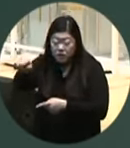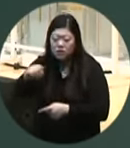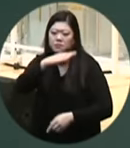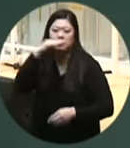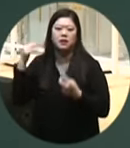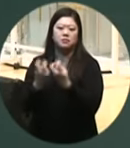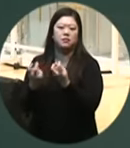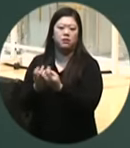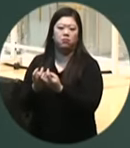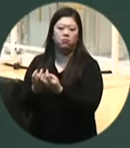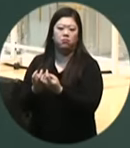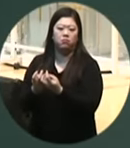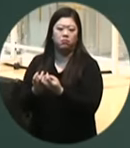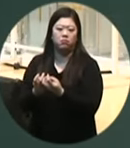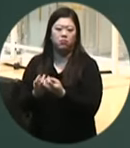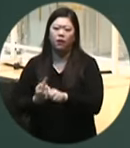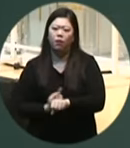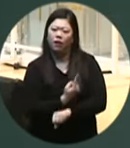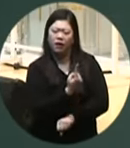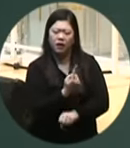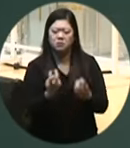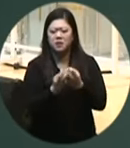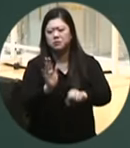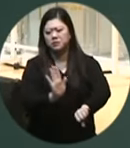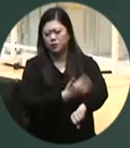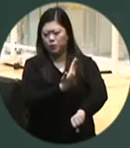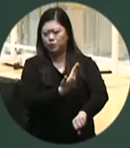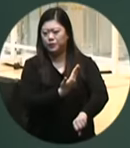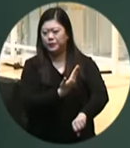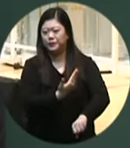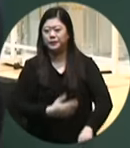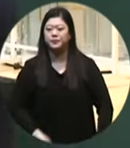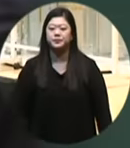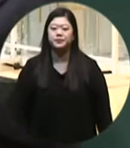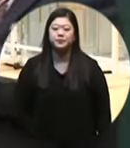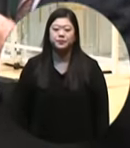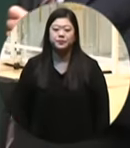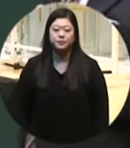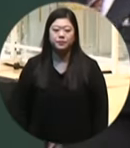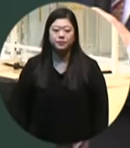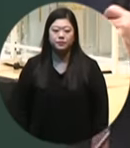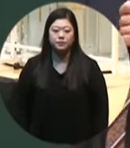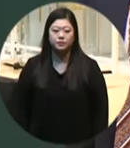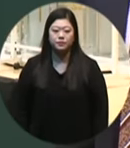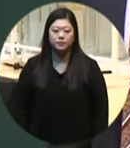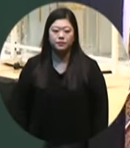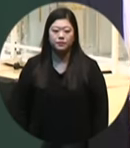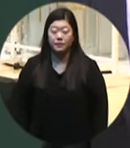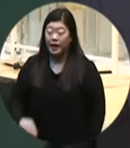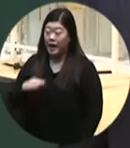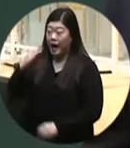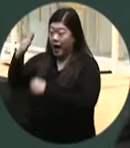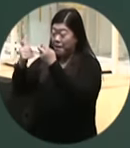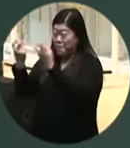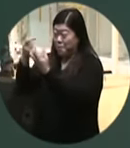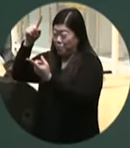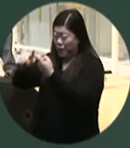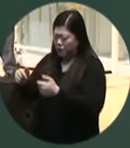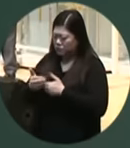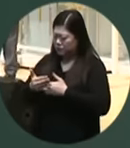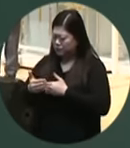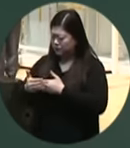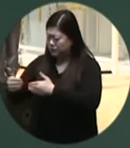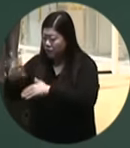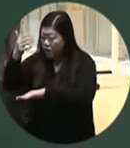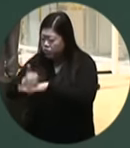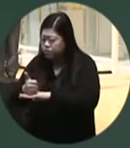continuously these answers will continue to come and this is the method to how you can receive it. 그러면 삼오늘이 보이게 됩니다. Then you'll be able to see the three